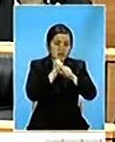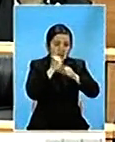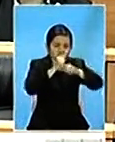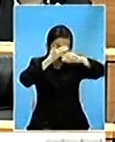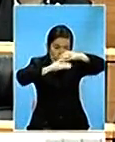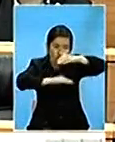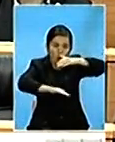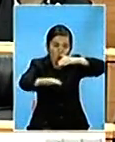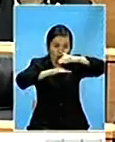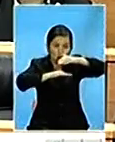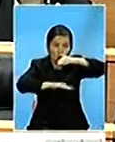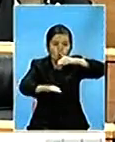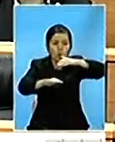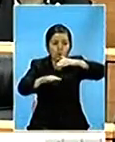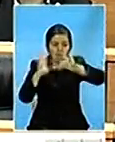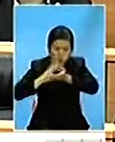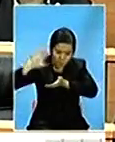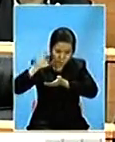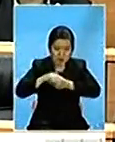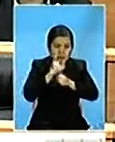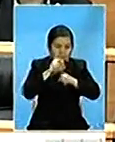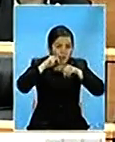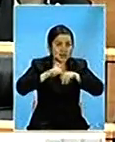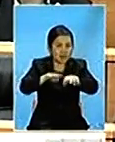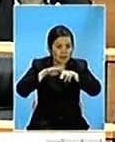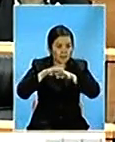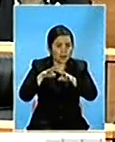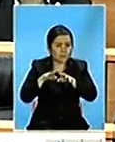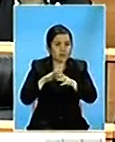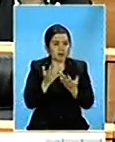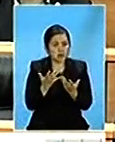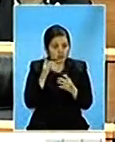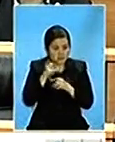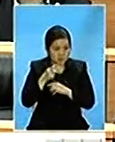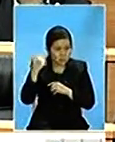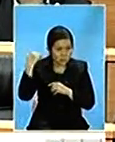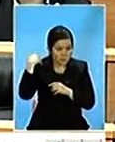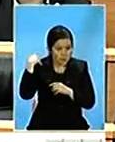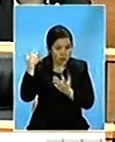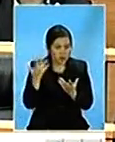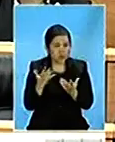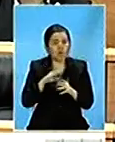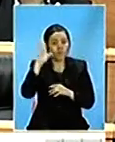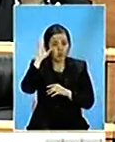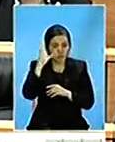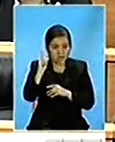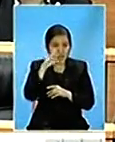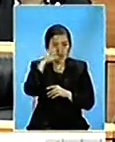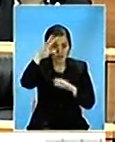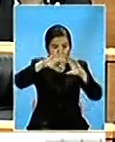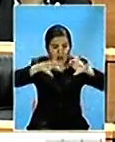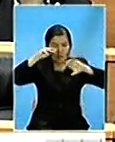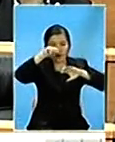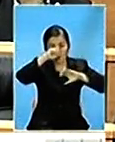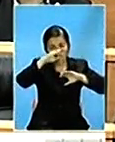มาณมากมายเนี่ยมันเป็นอุโมงค์ดัมมี่ไหมท่านต้องตอบตรงนี้ก่อนครับเพราะฉะนั้นเนี่ยการทดสอบของรัฐบาลพรุ่งนี้เนี่ยผมมั่นอกมั่นใจ